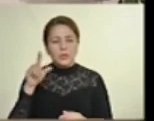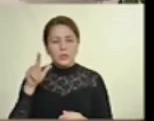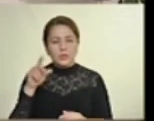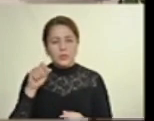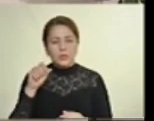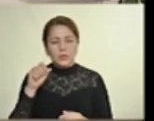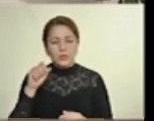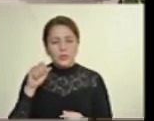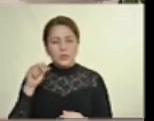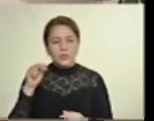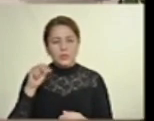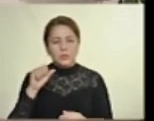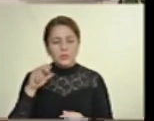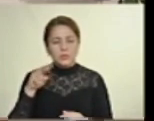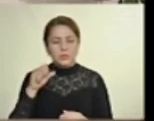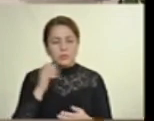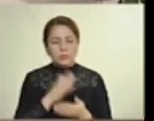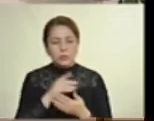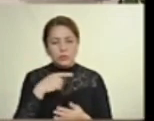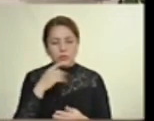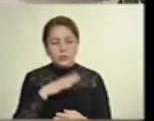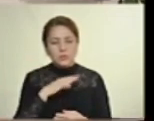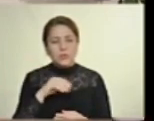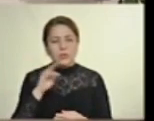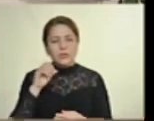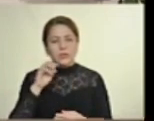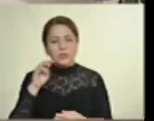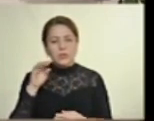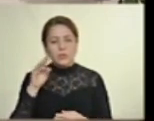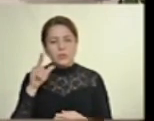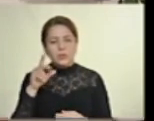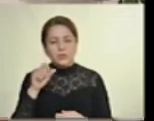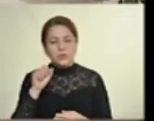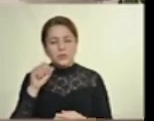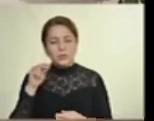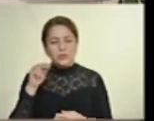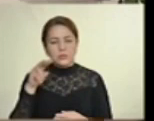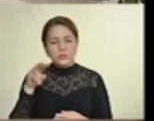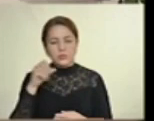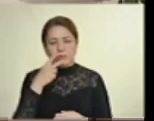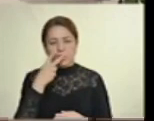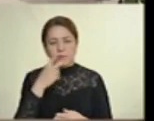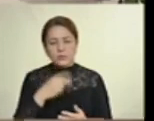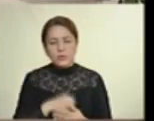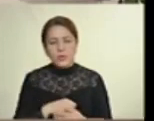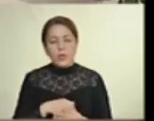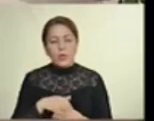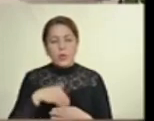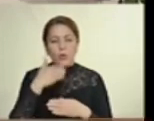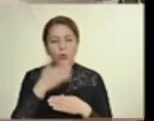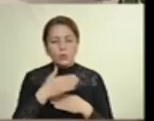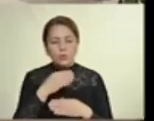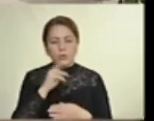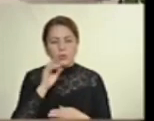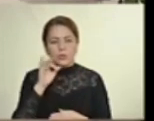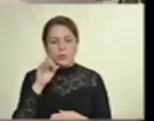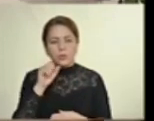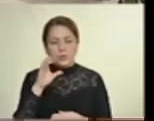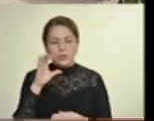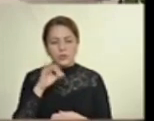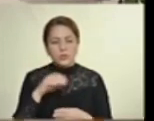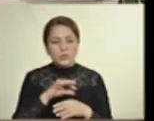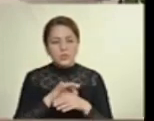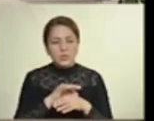Mana shuni ko'rib chiqishimiz mumkin. Tangachalarni ahamiyat berib qaraydigan bo'lsak, oldingi qirrasi teriga botib